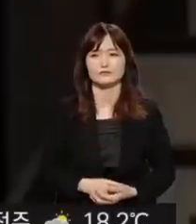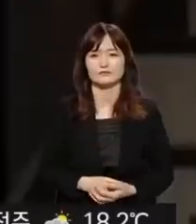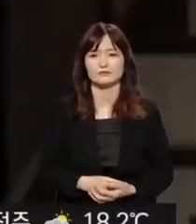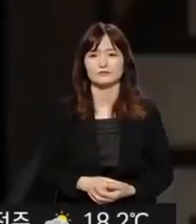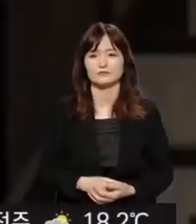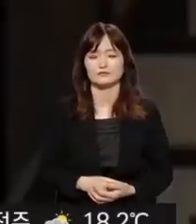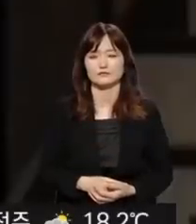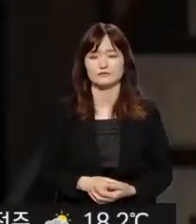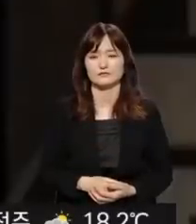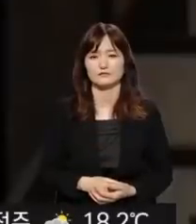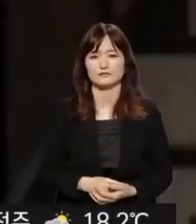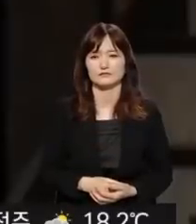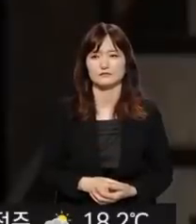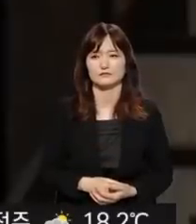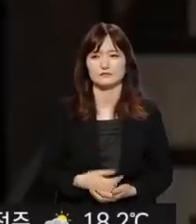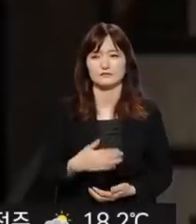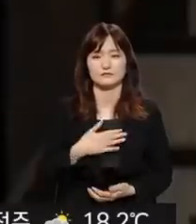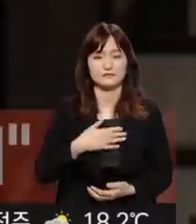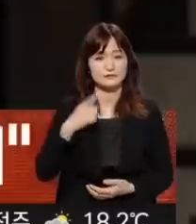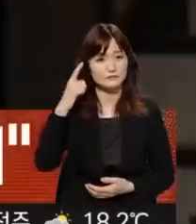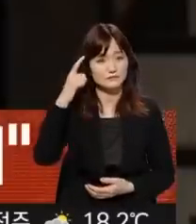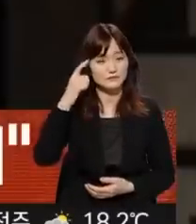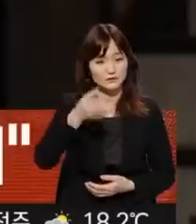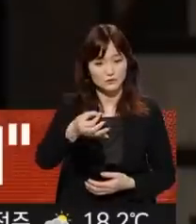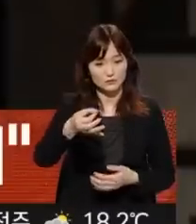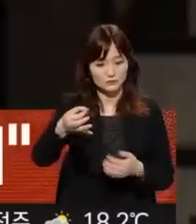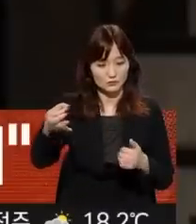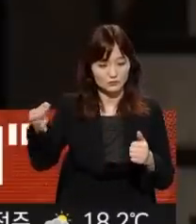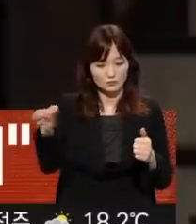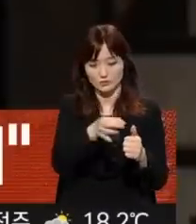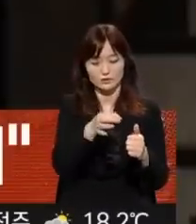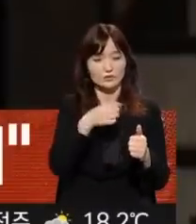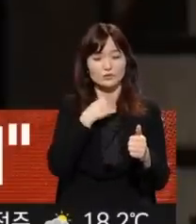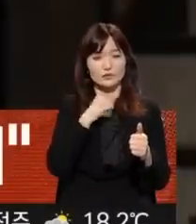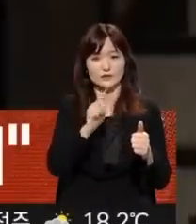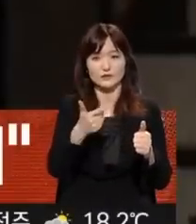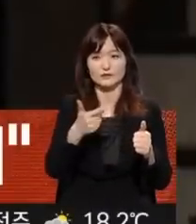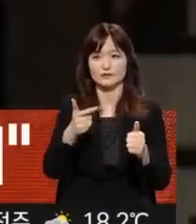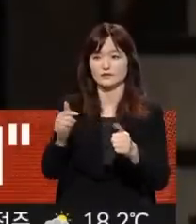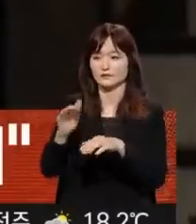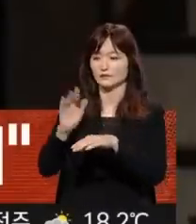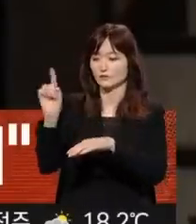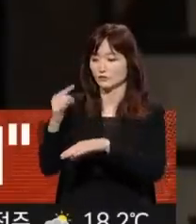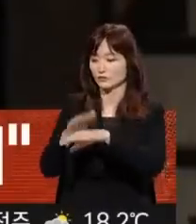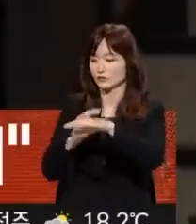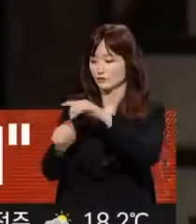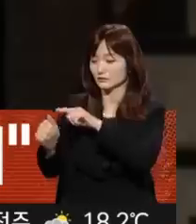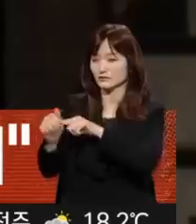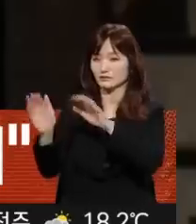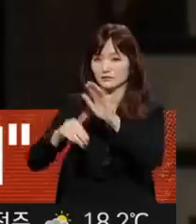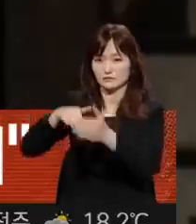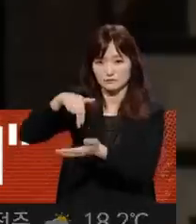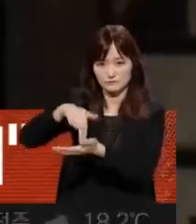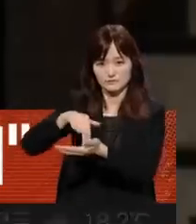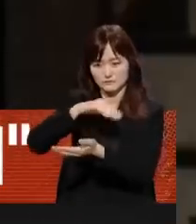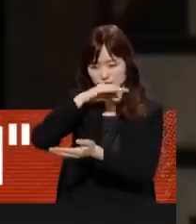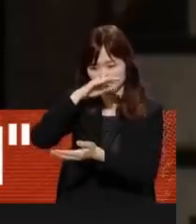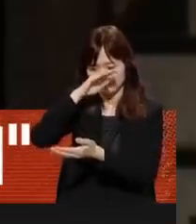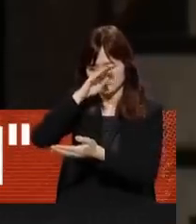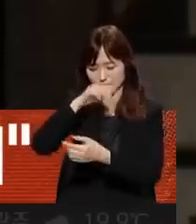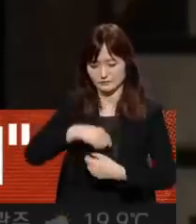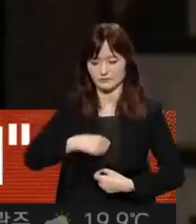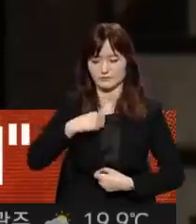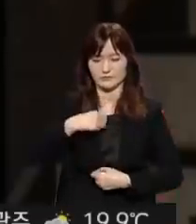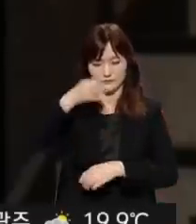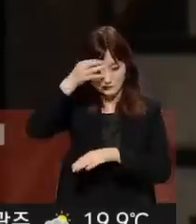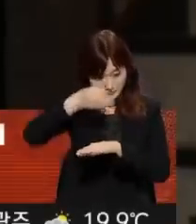지금 뭐라고 얘기하냐면요 긍정적인 보상은 바라지도 않는다 당사자가 공식적이고 진중하게 사과한다면 나는